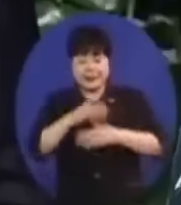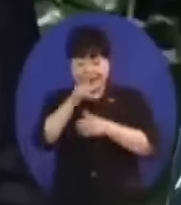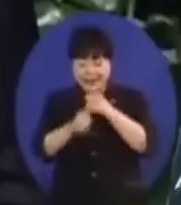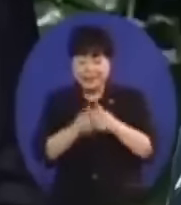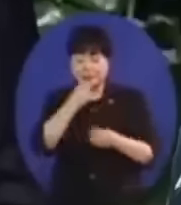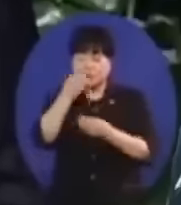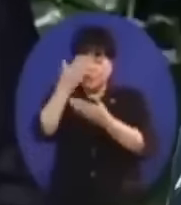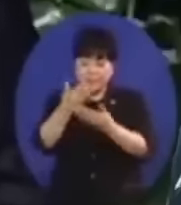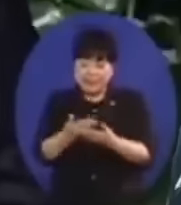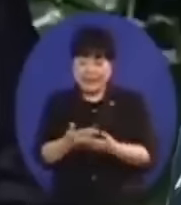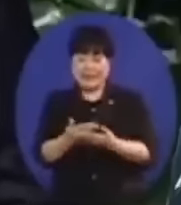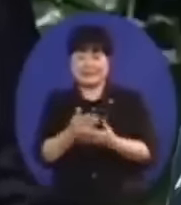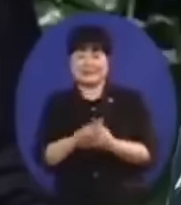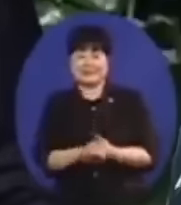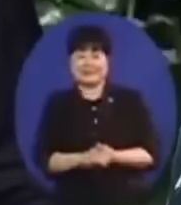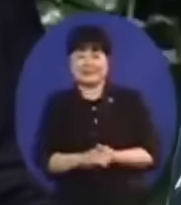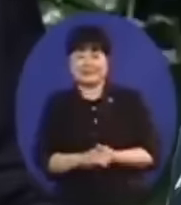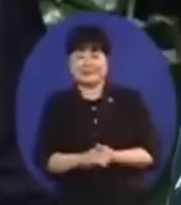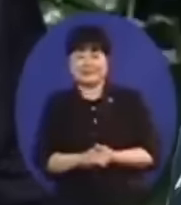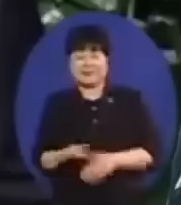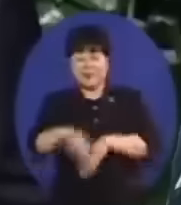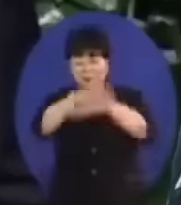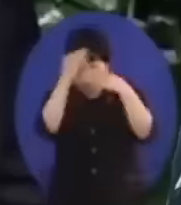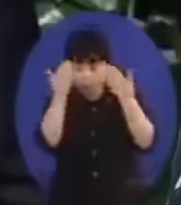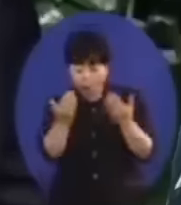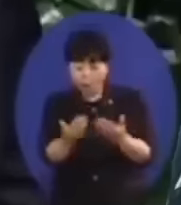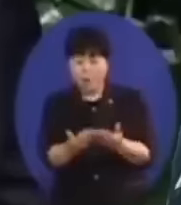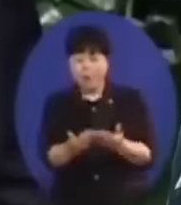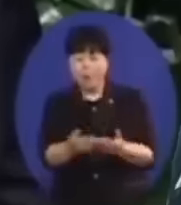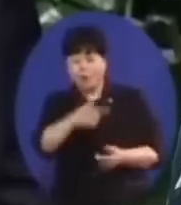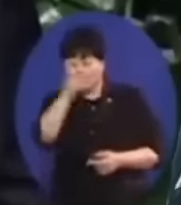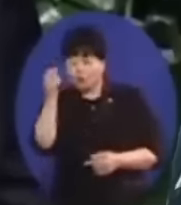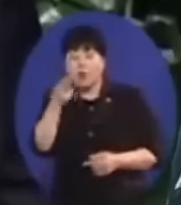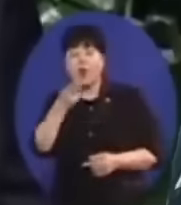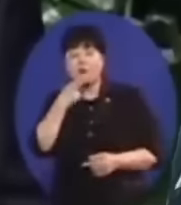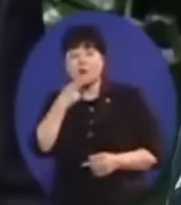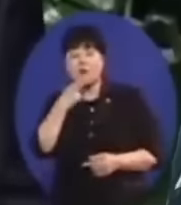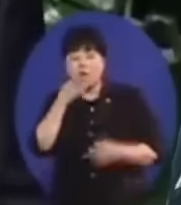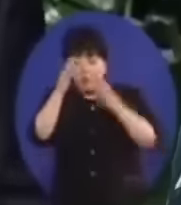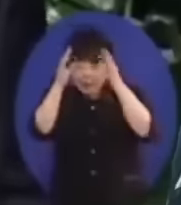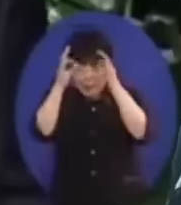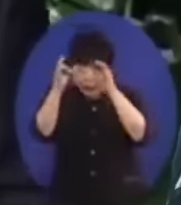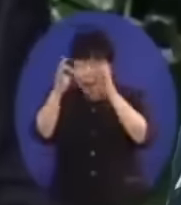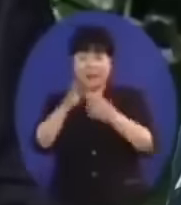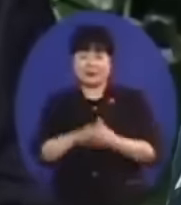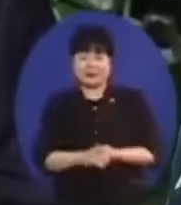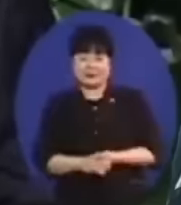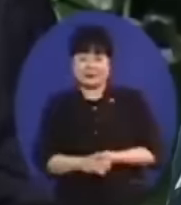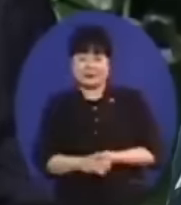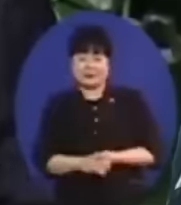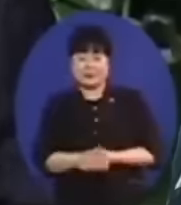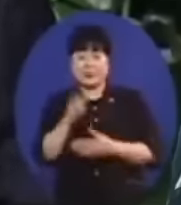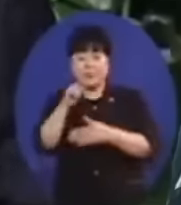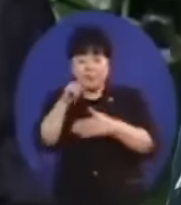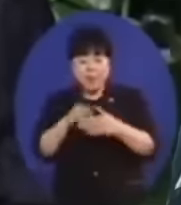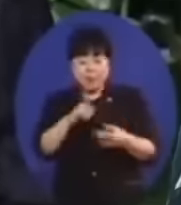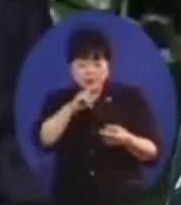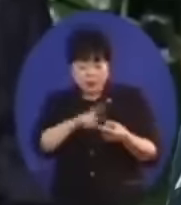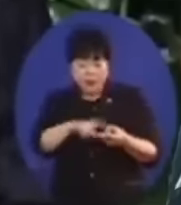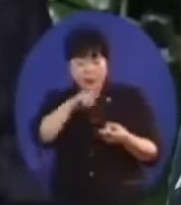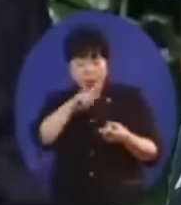하나님의 축복을 받아 모든 것에 부족함이 없는 것을 바라봅니다. 마음에